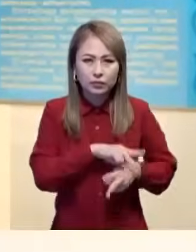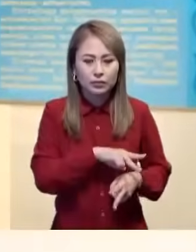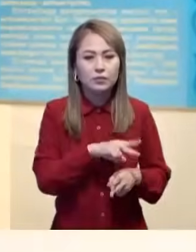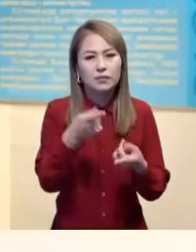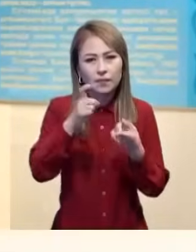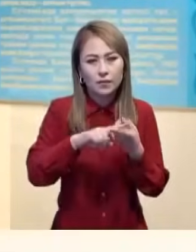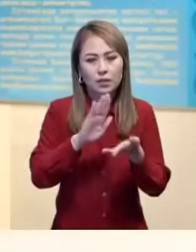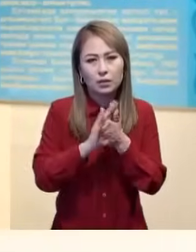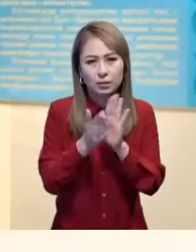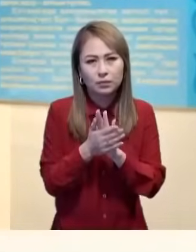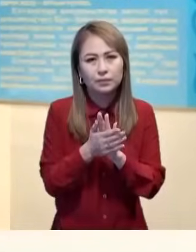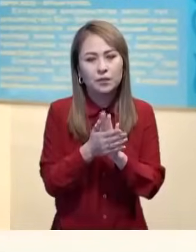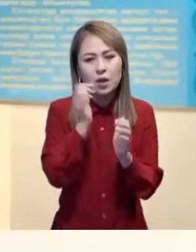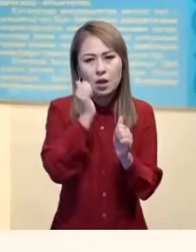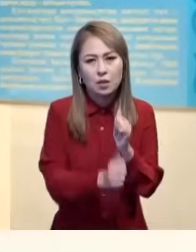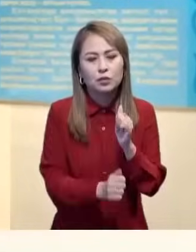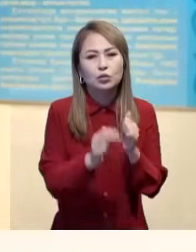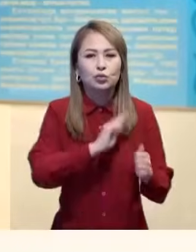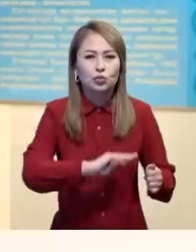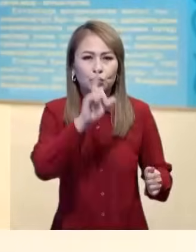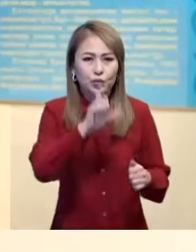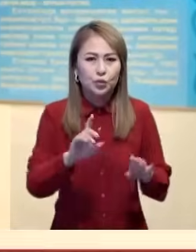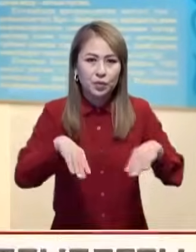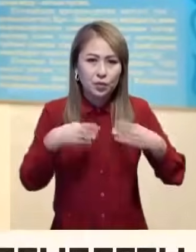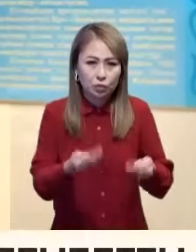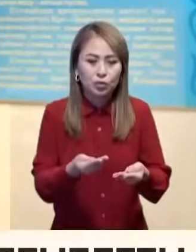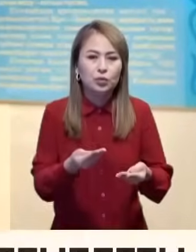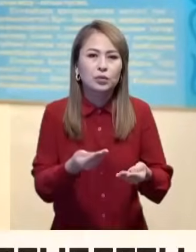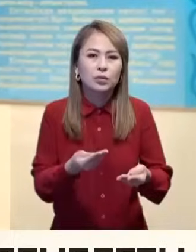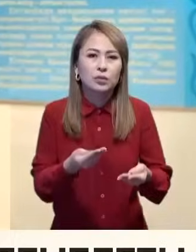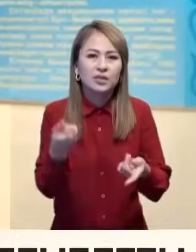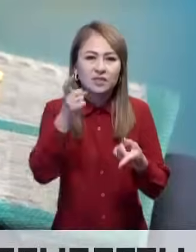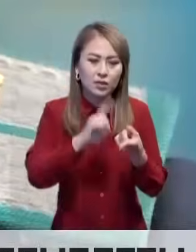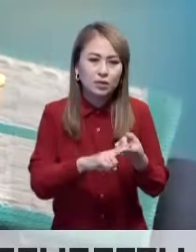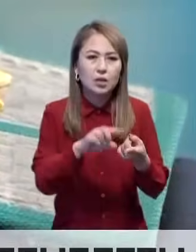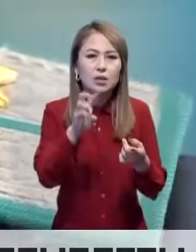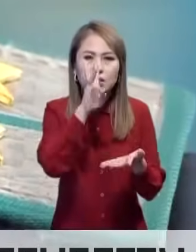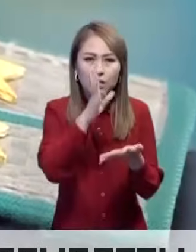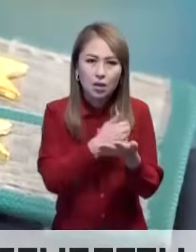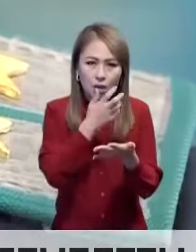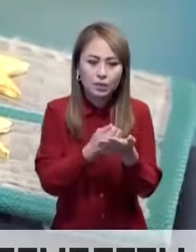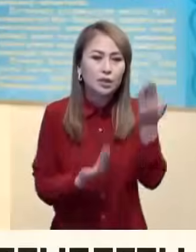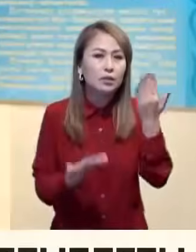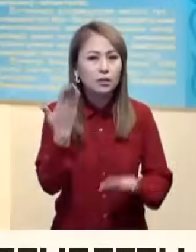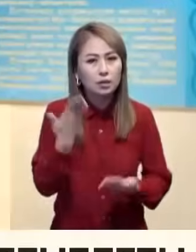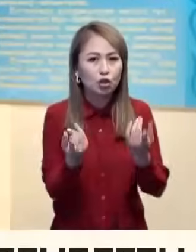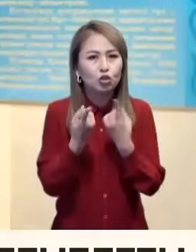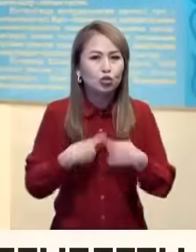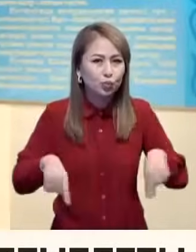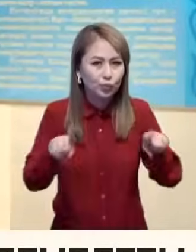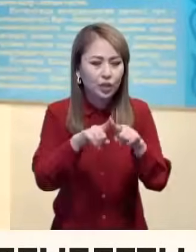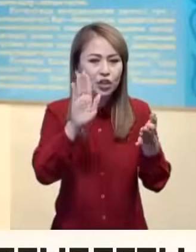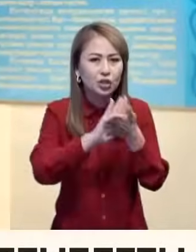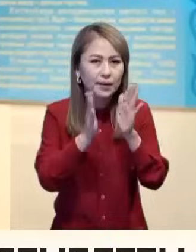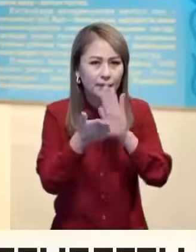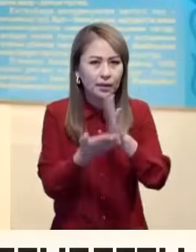талаптарына сәйкес, әрбір жұмыс беруші жұмысшысыға қатысты жалақысын, егер ұжымдық